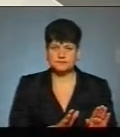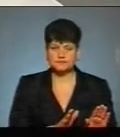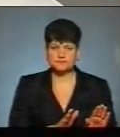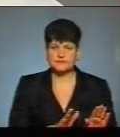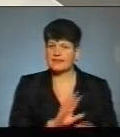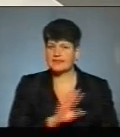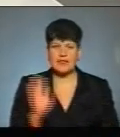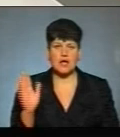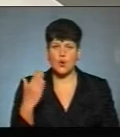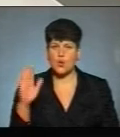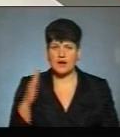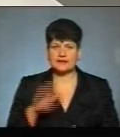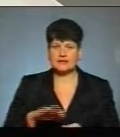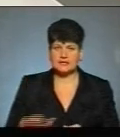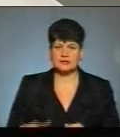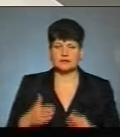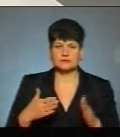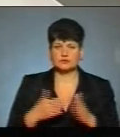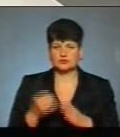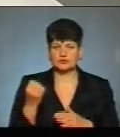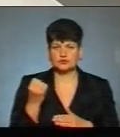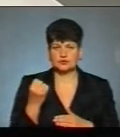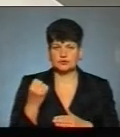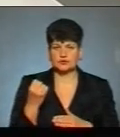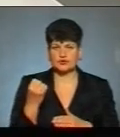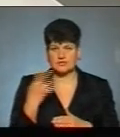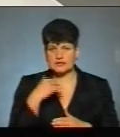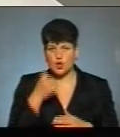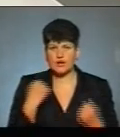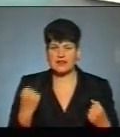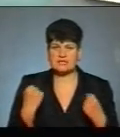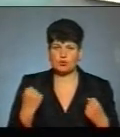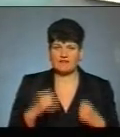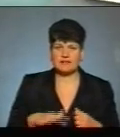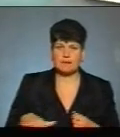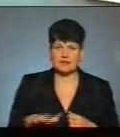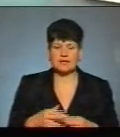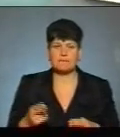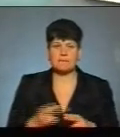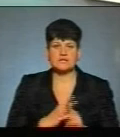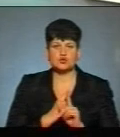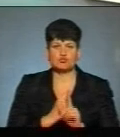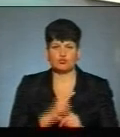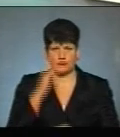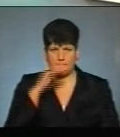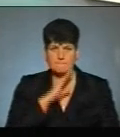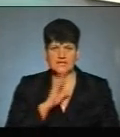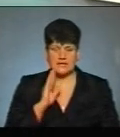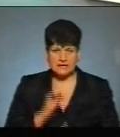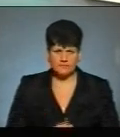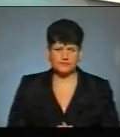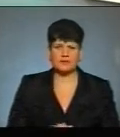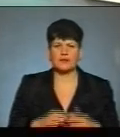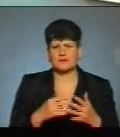не гуляти діткам 14 років на спортивних майданчиках без супроводу батьків. Ну і також ряд